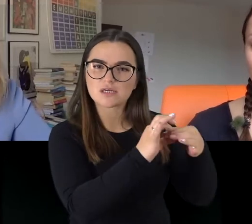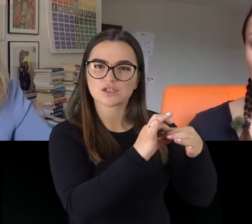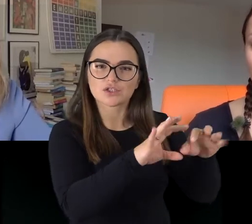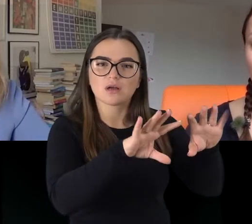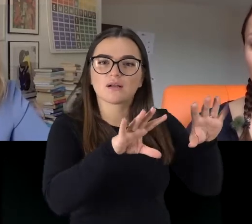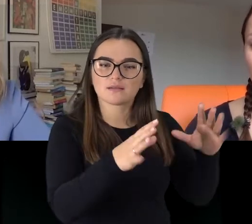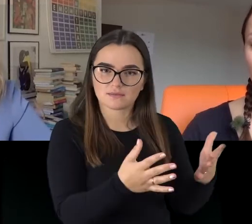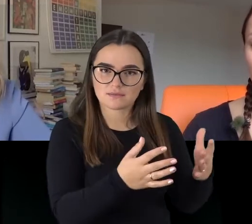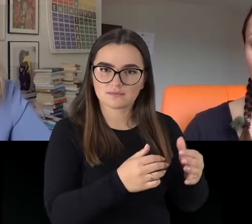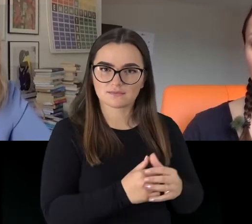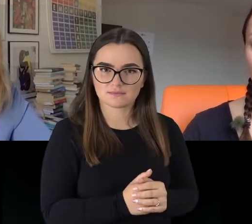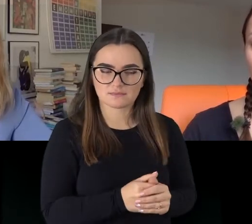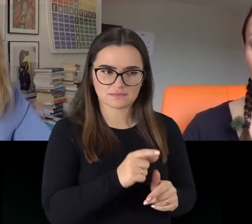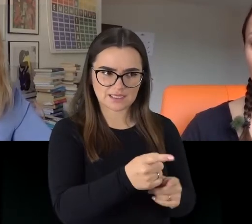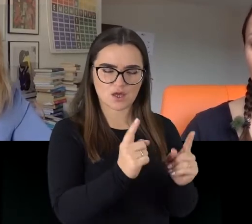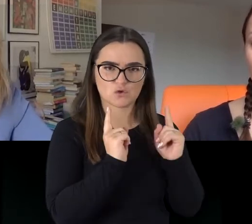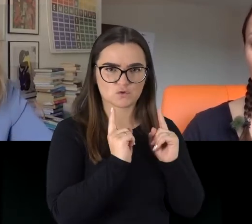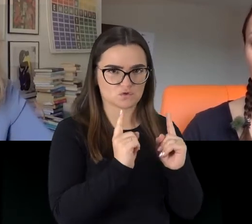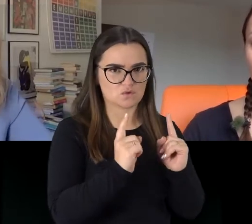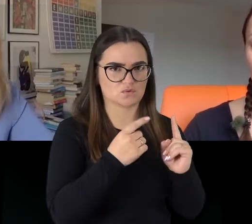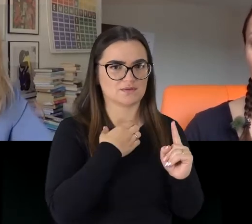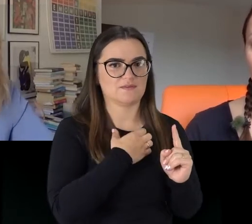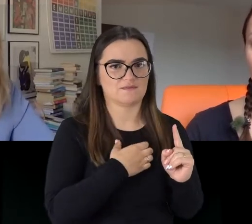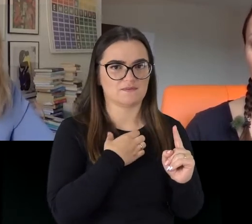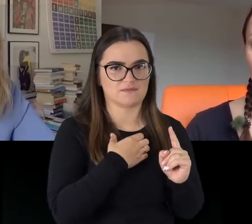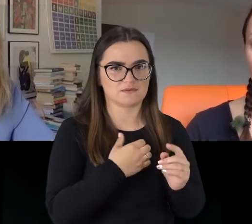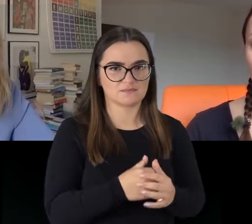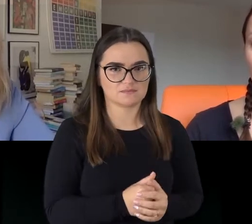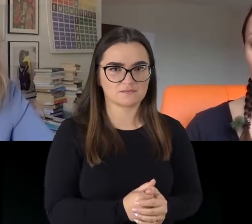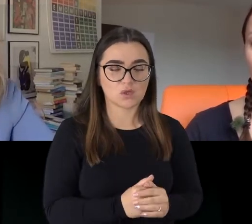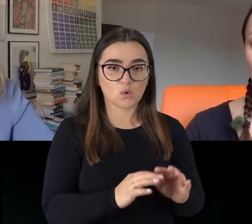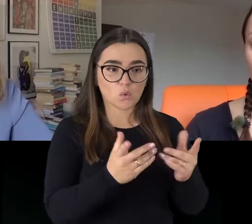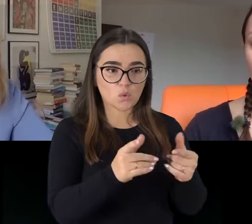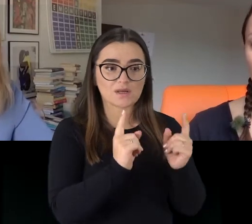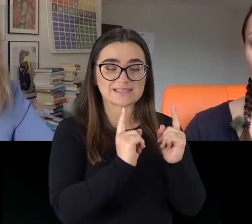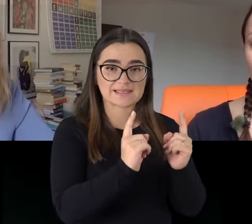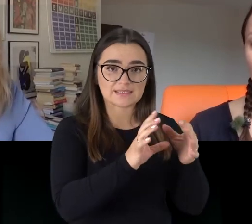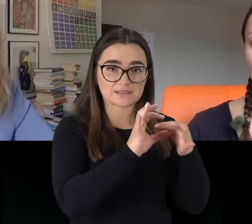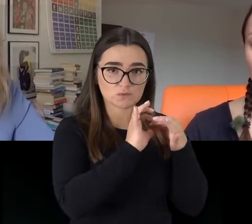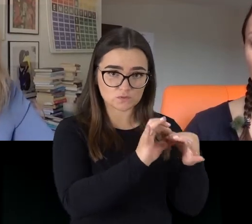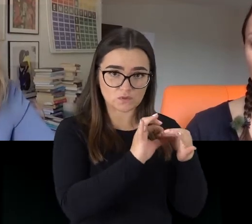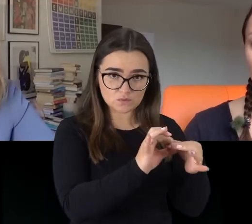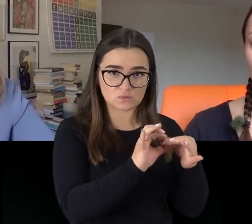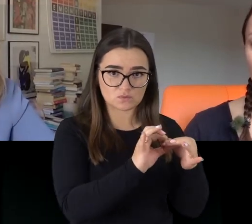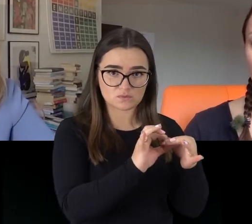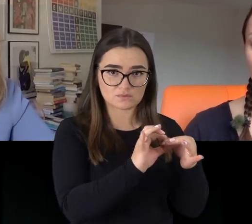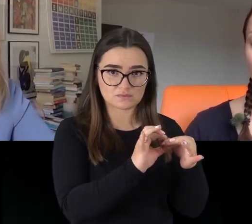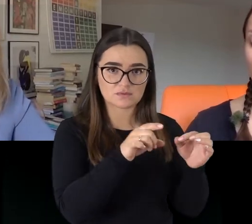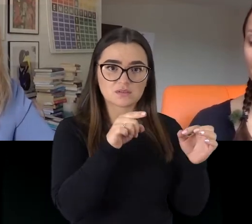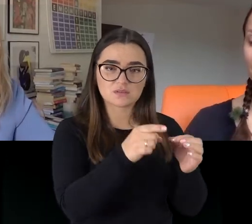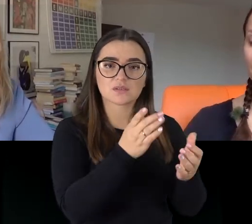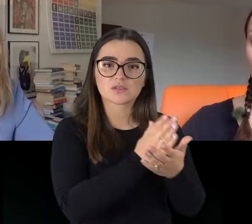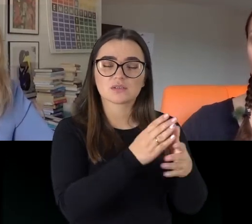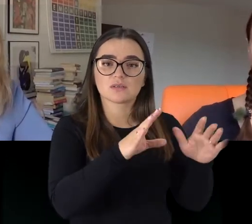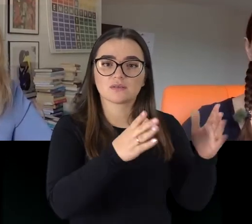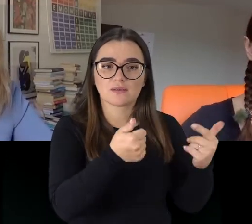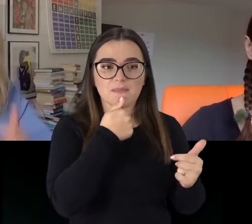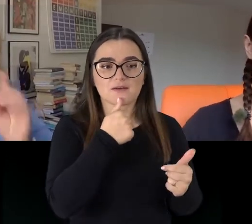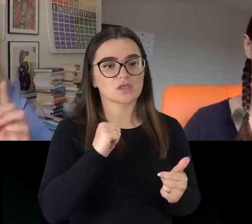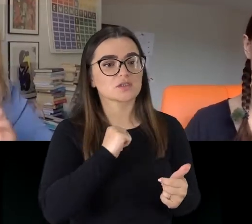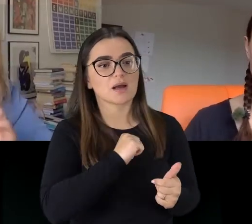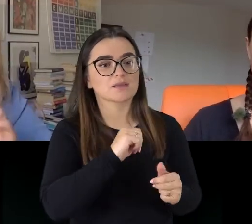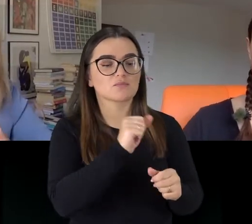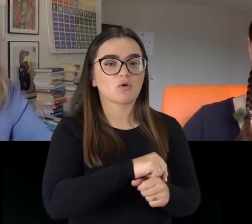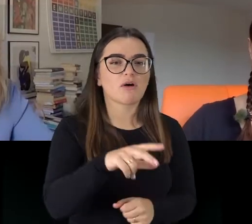kurie yra saugūs. Saugų santykiai yra tokie santykiai, kada aš galiu kalbėtis,